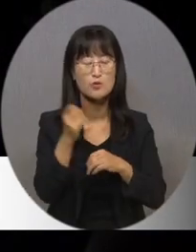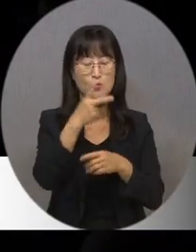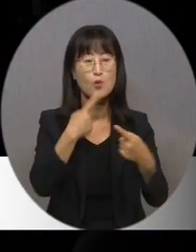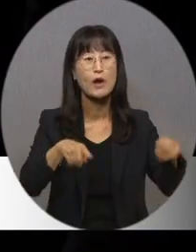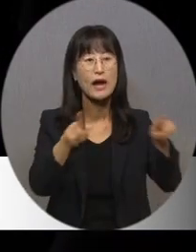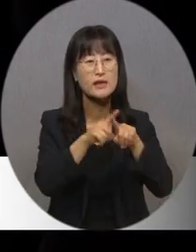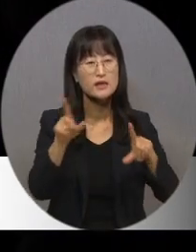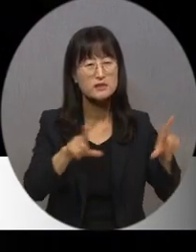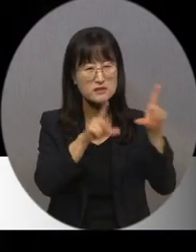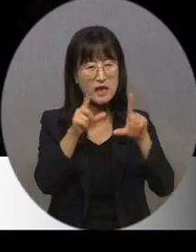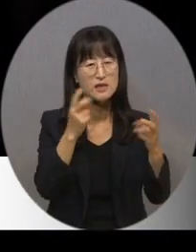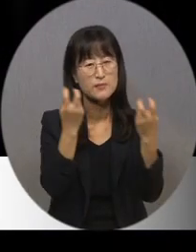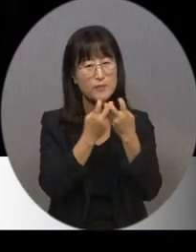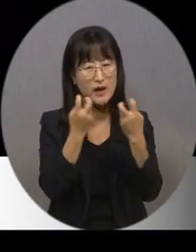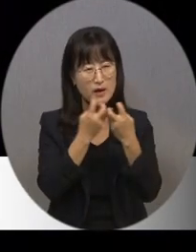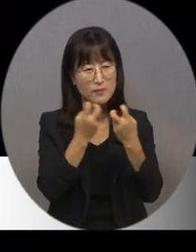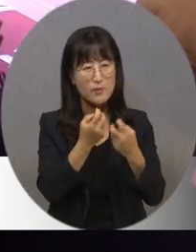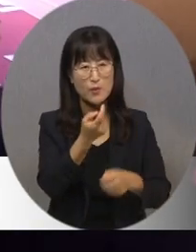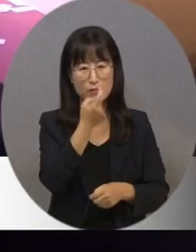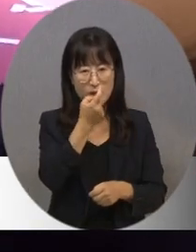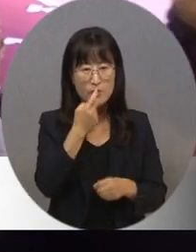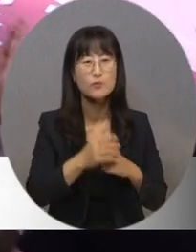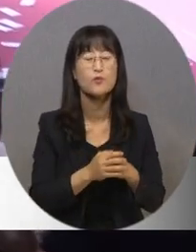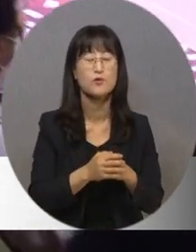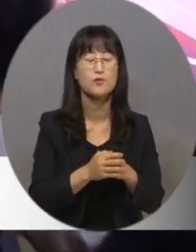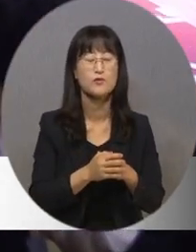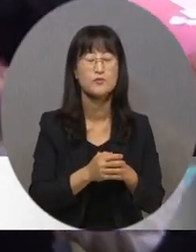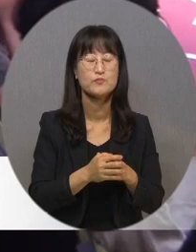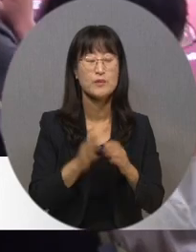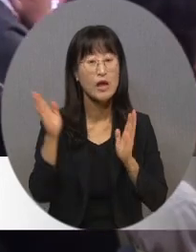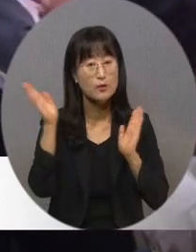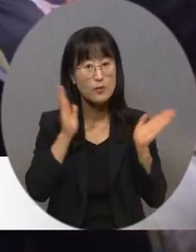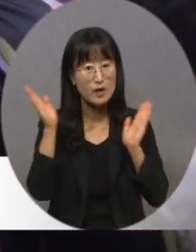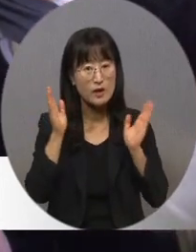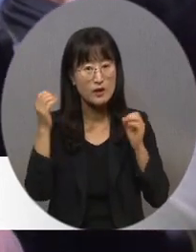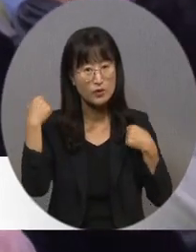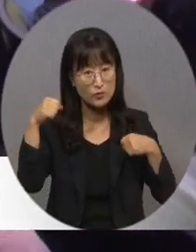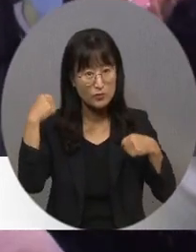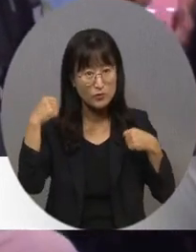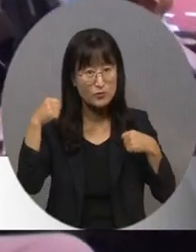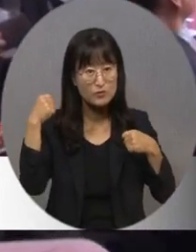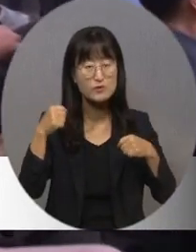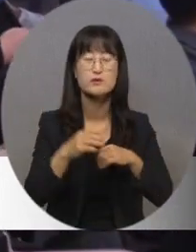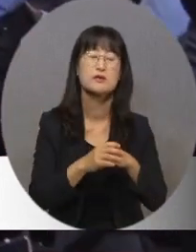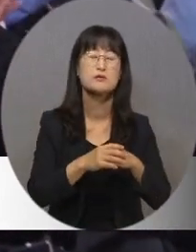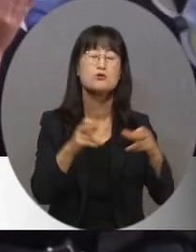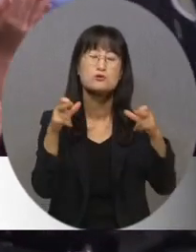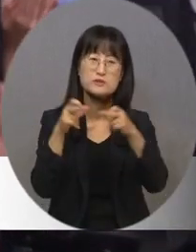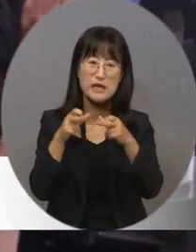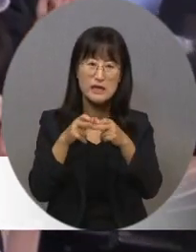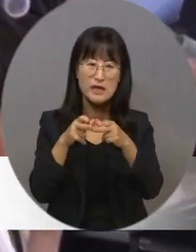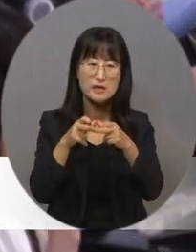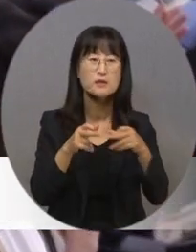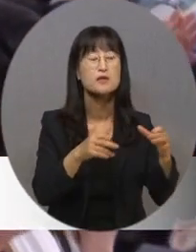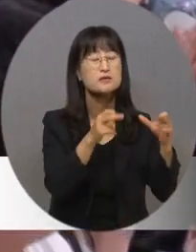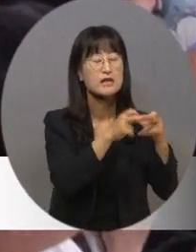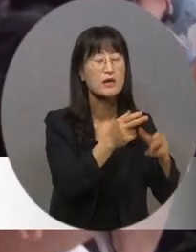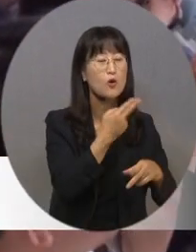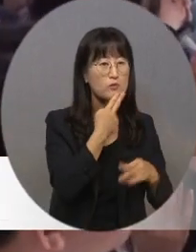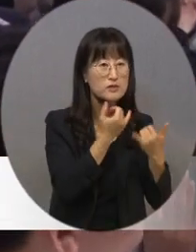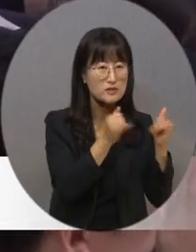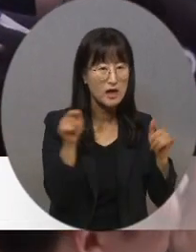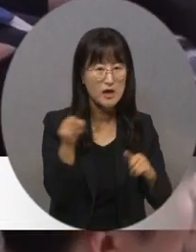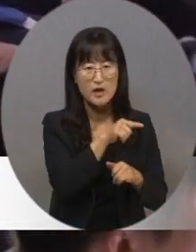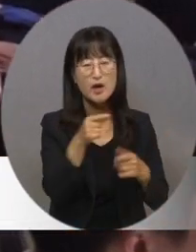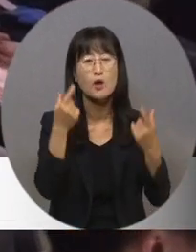찾습니다. 민들레 극단 발달장애인 배우들은 세상을 향해 장애인이 비장애인과 다르지 않다는